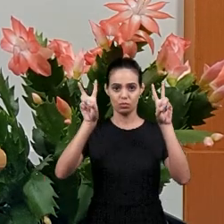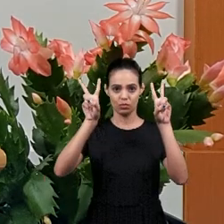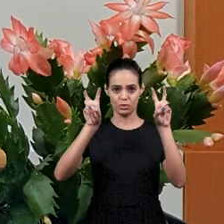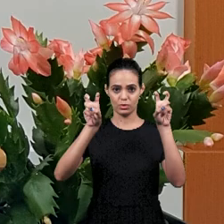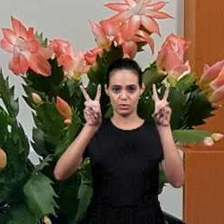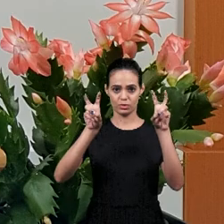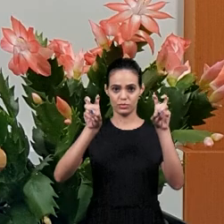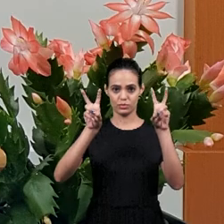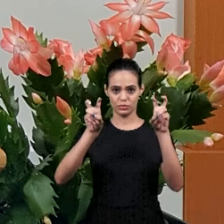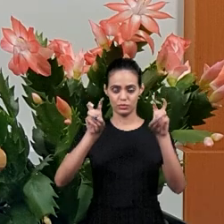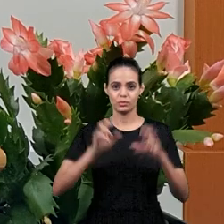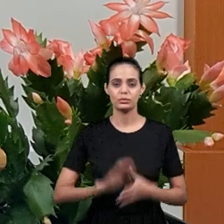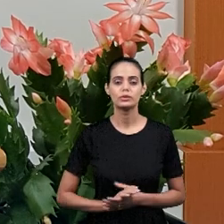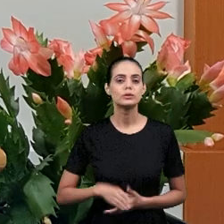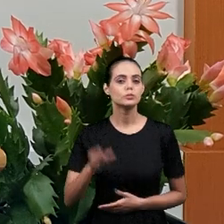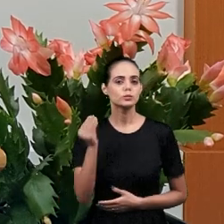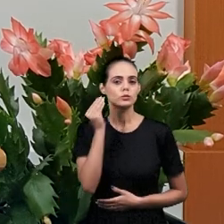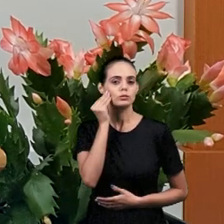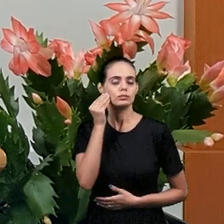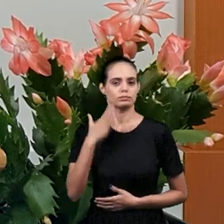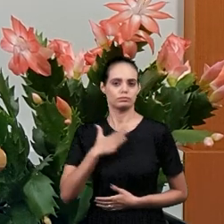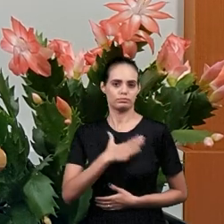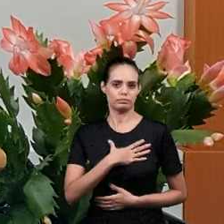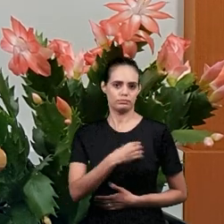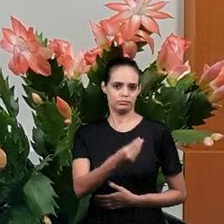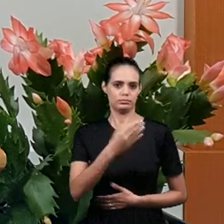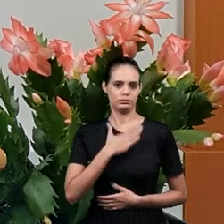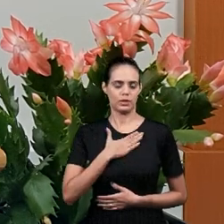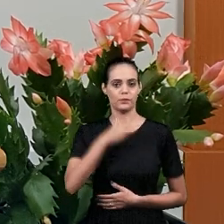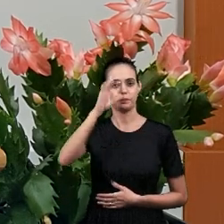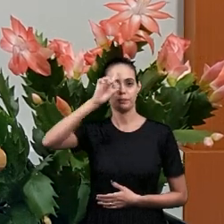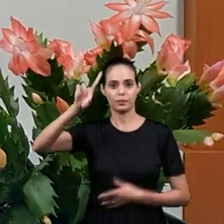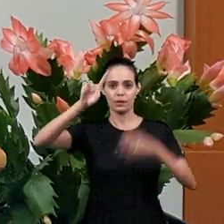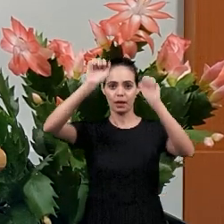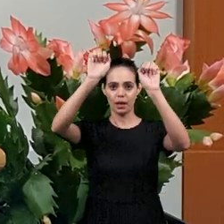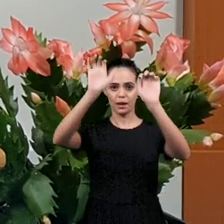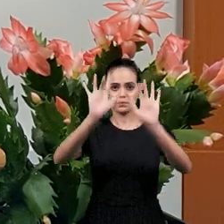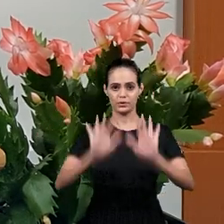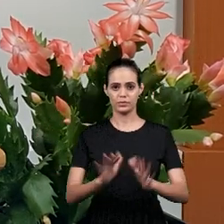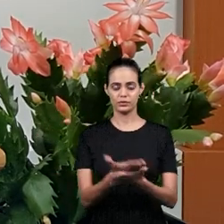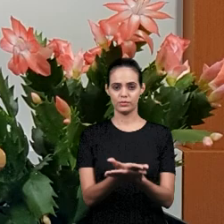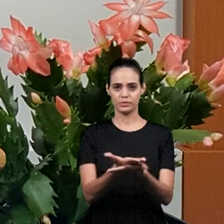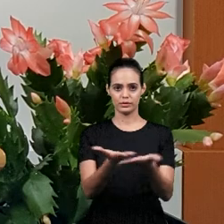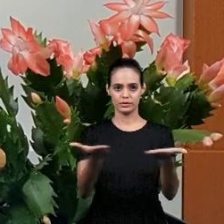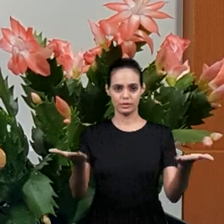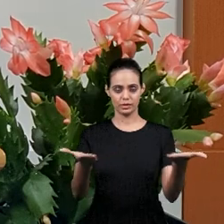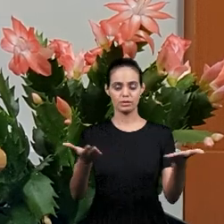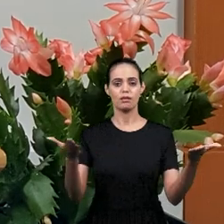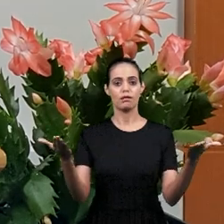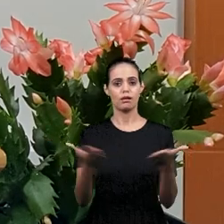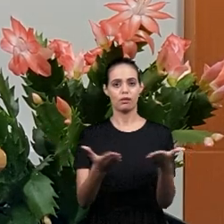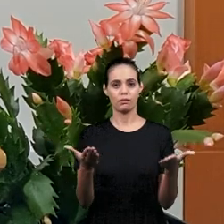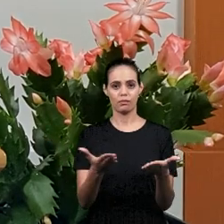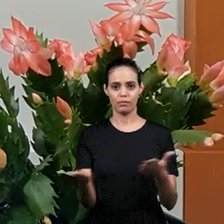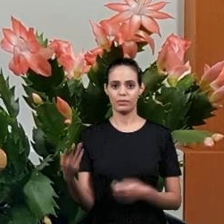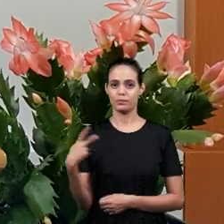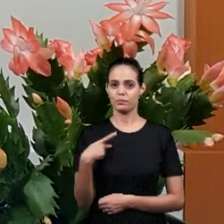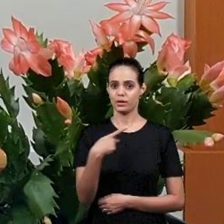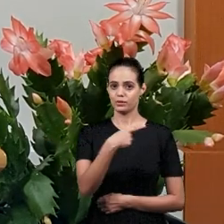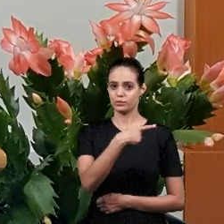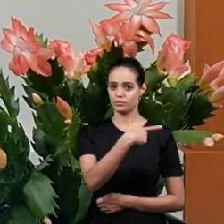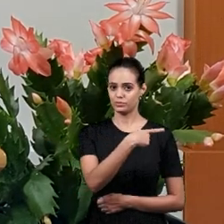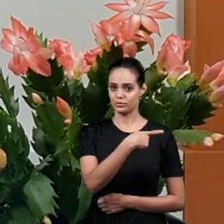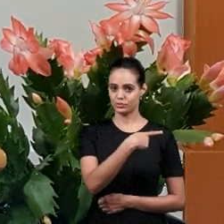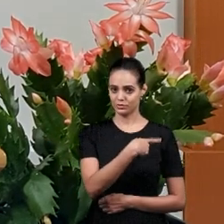notre thématique va être Baise-moi mon fils. Je vous laisse la parole avec mon compagnon,